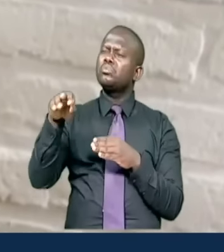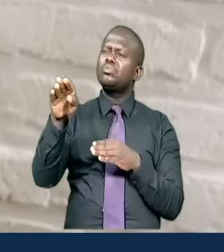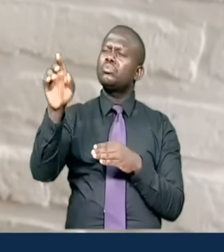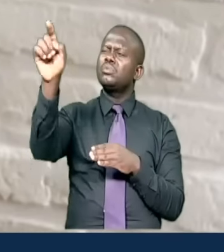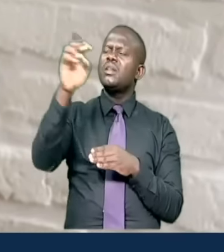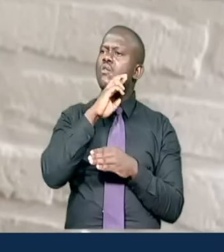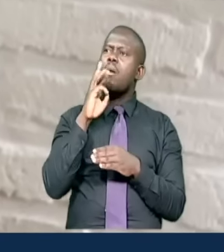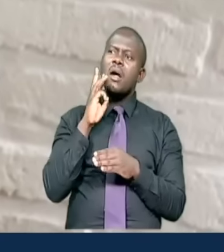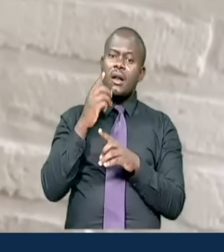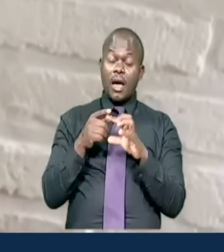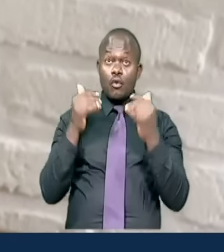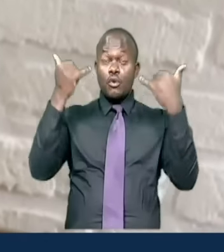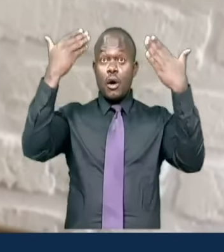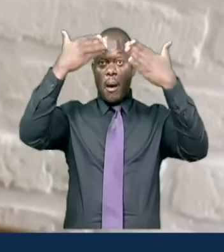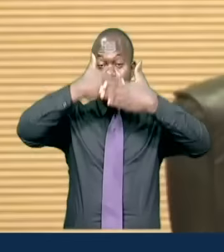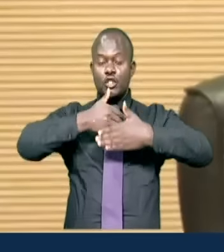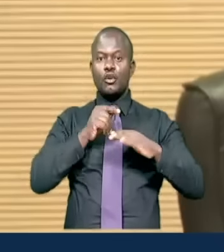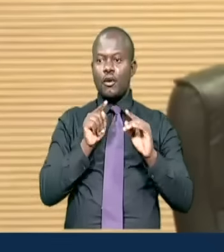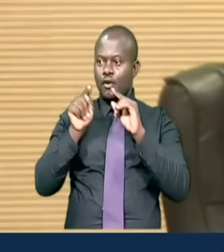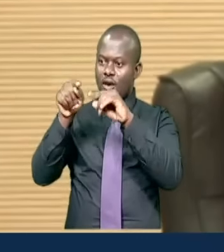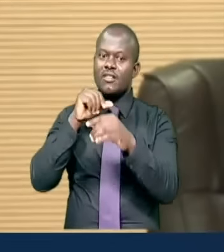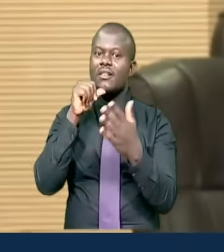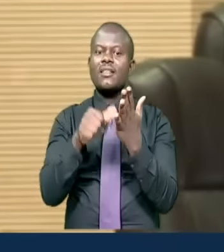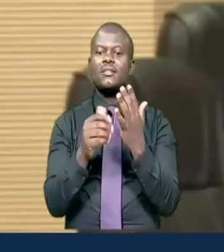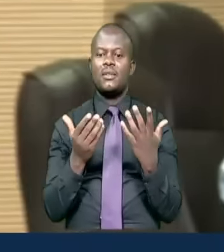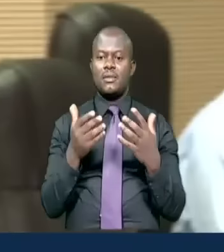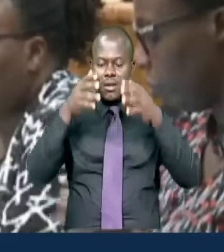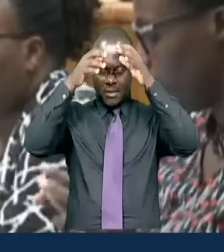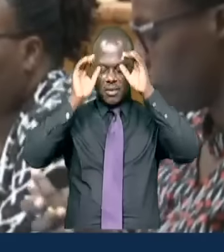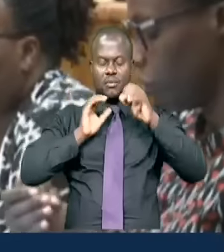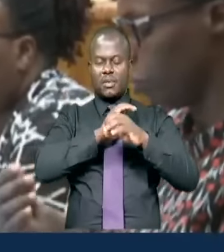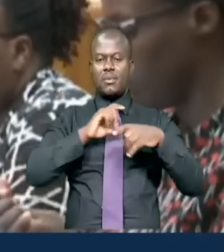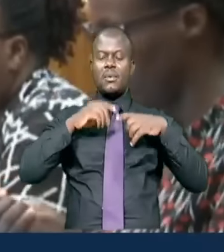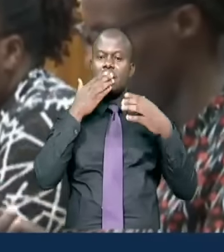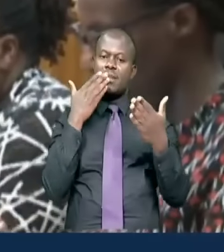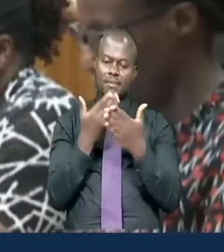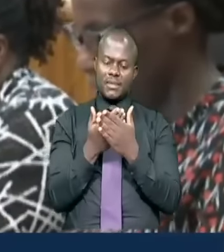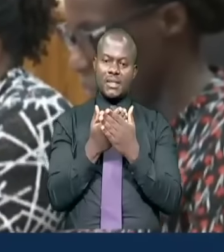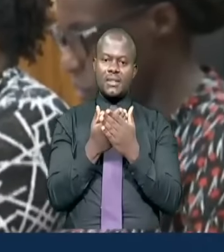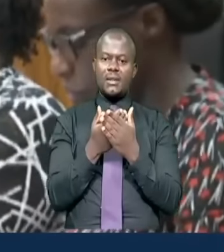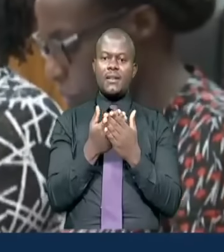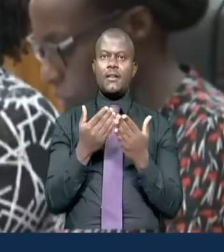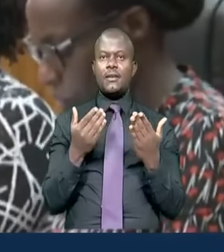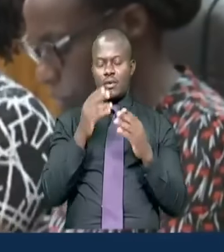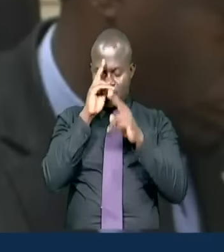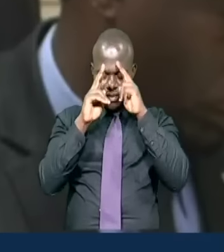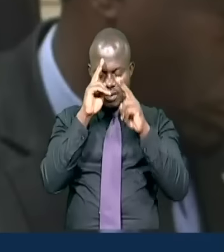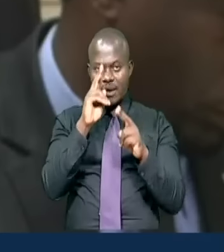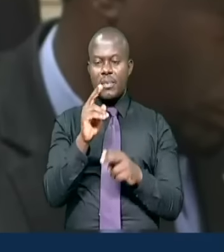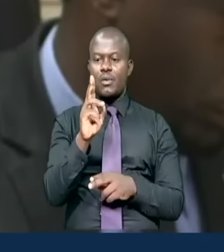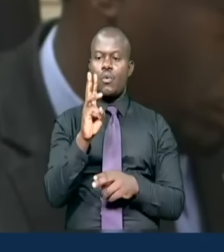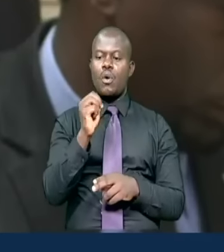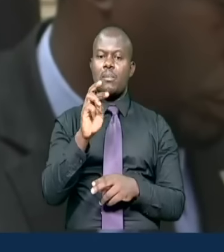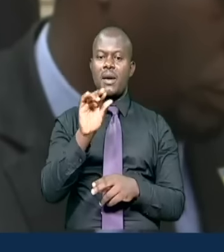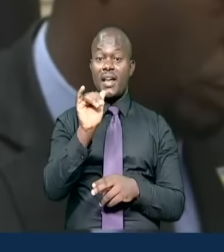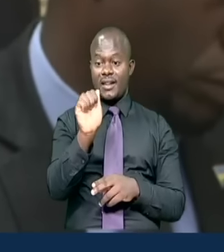ubu ngubu nyine niyo waba n'ijoro uraza nta kibazo. Perezida wa komisiyo y'imibereho myiza mu nteko ishinga amategeko mutwe w'abadepute Honorable wa Maria